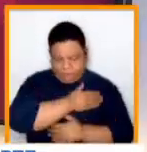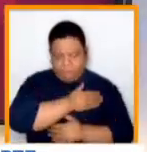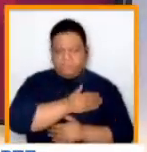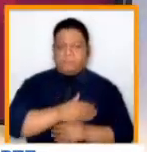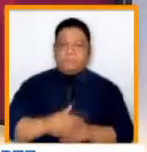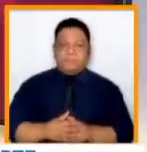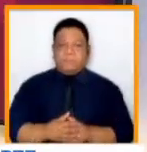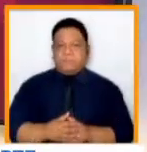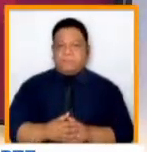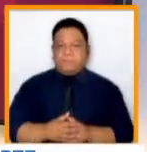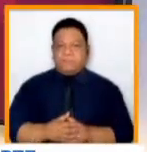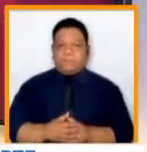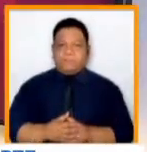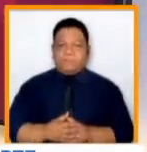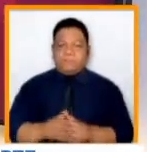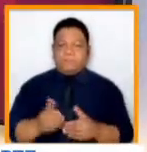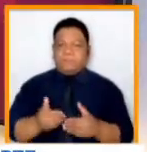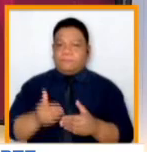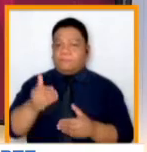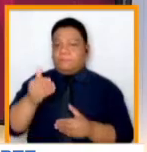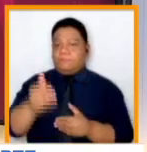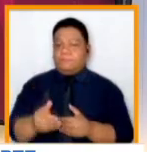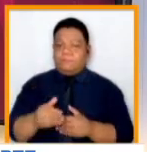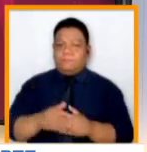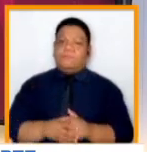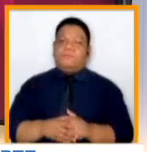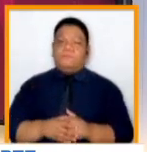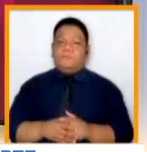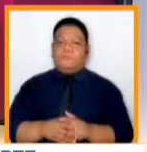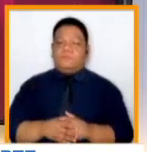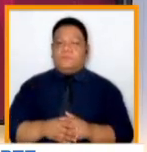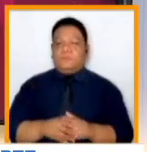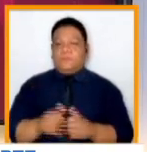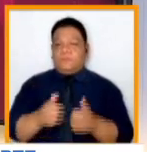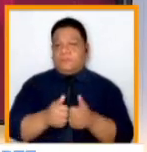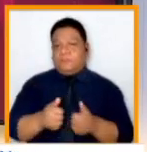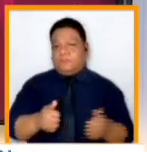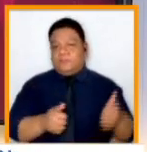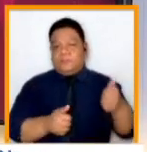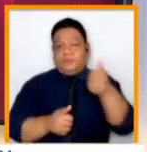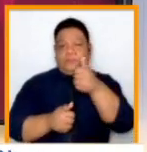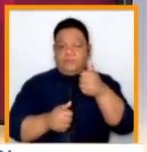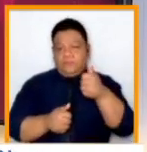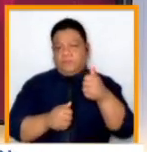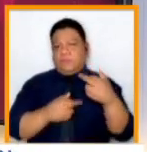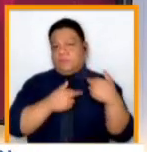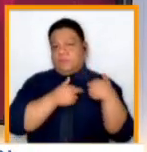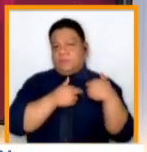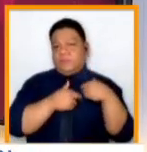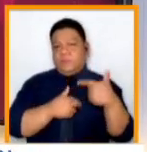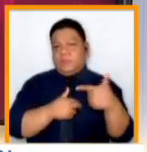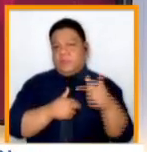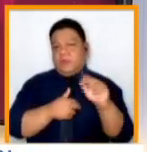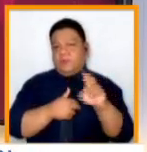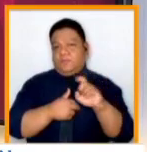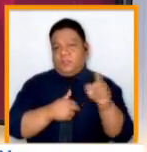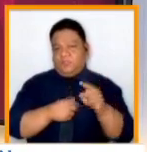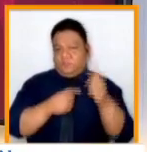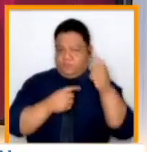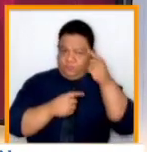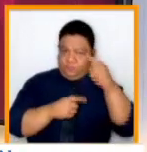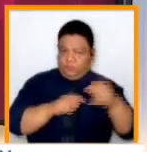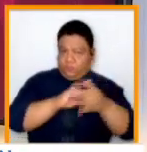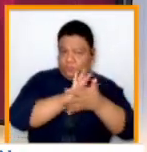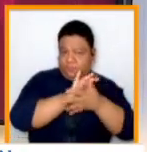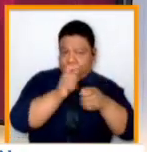Pilipino. Dumepensa si National Task Force Against COVID-19 Chief Implementer Carlito Galvez Jr. kaugnay sa COVID Resilience Report